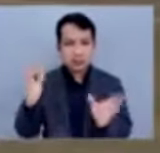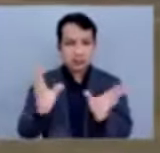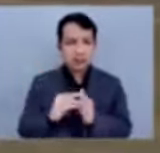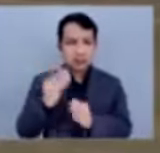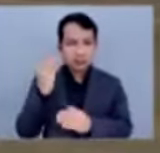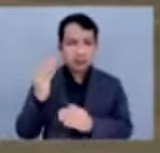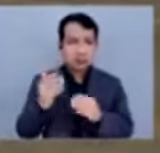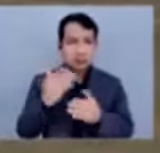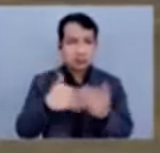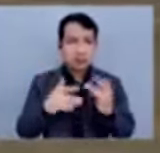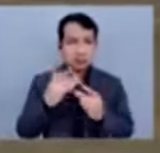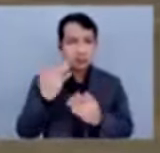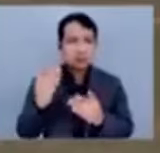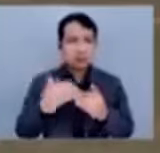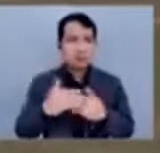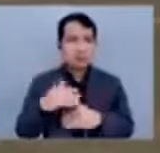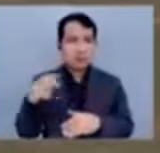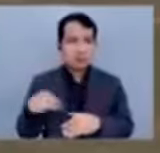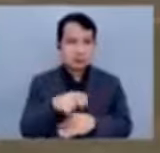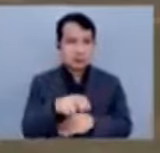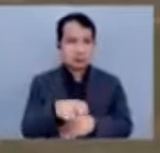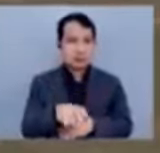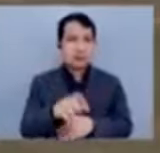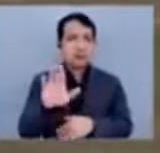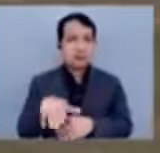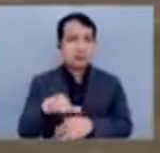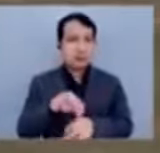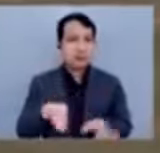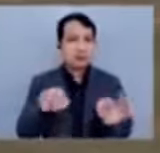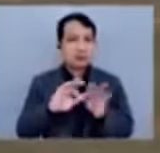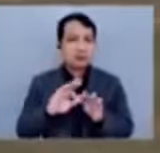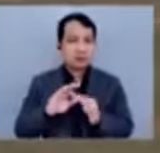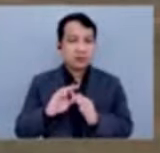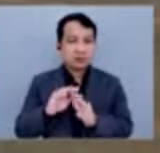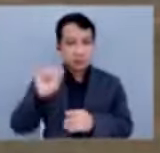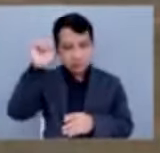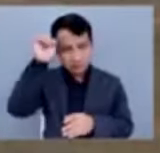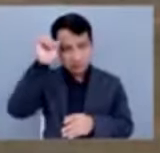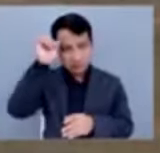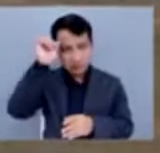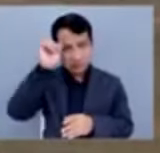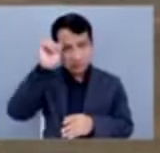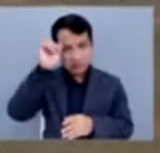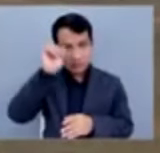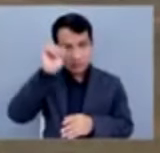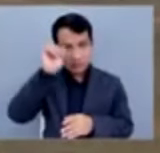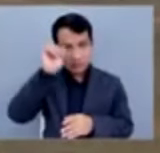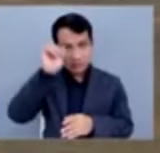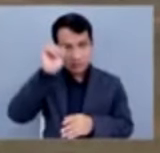o ngayon pa lamang babiyahe, naku, mas maiging magbaon na po ng mahabang pasensya dahil may mga